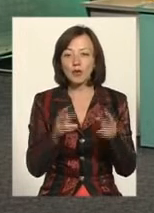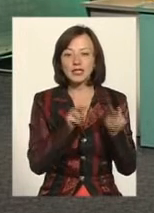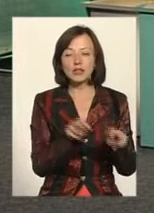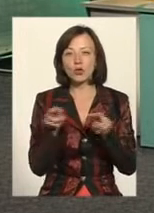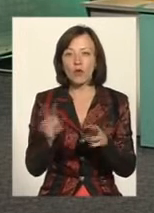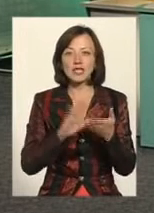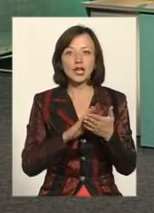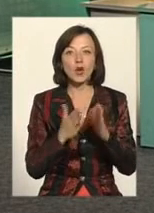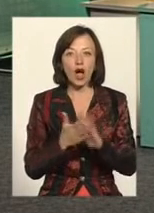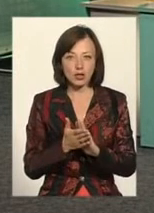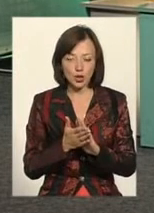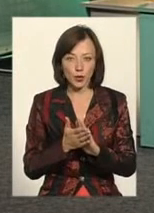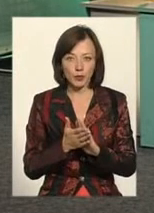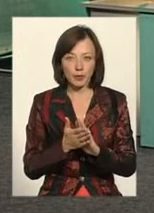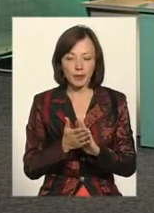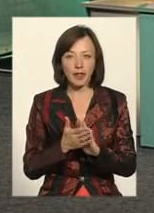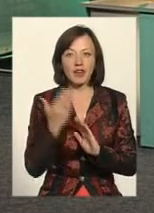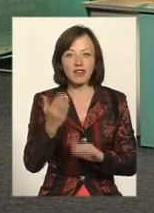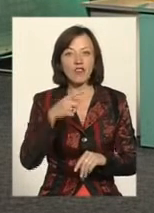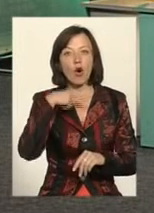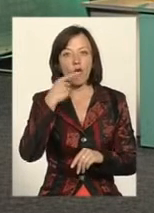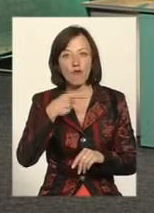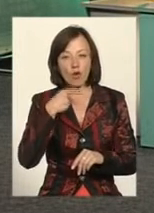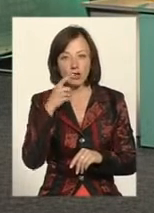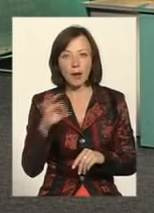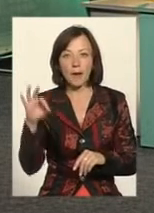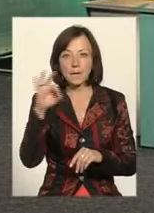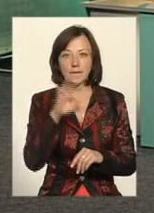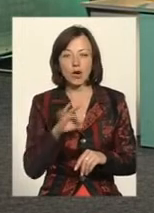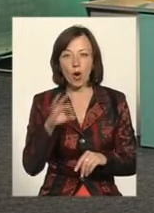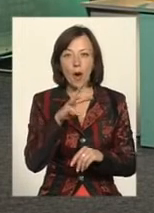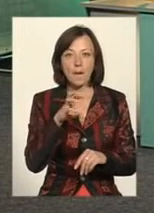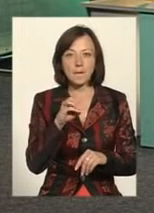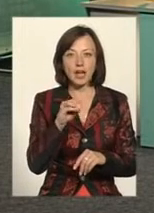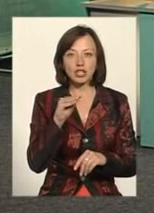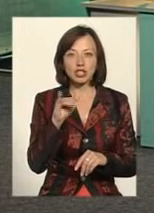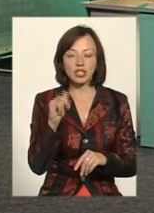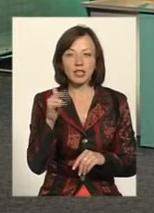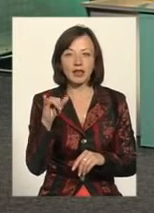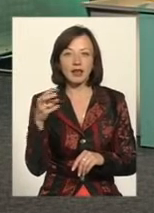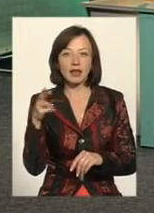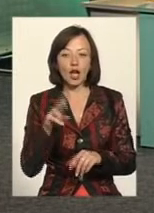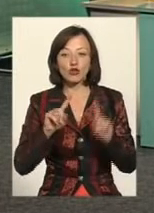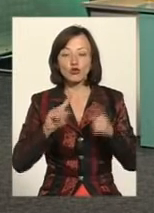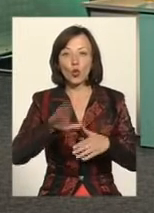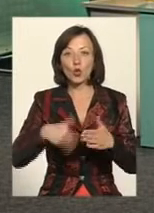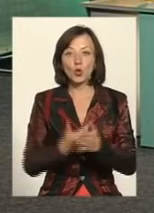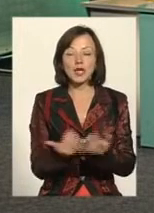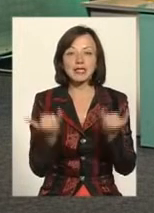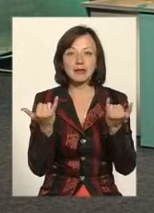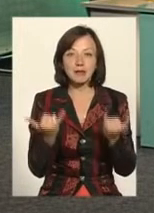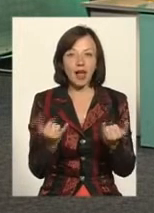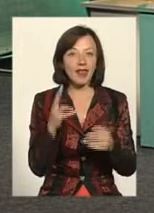відслідковую ситуацію. Ви говорите насчет Межигір'я. То чому ж до сих пір